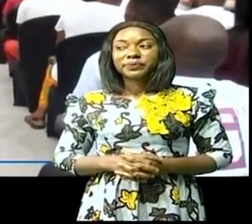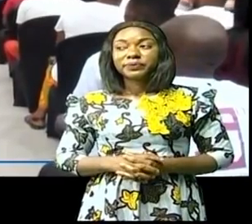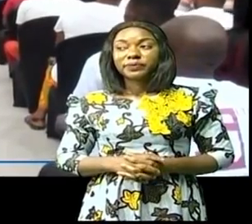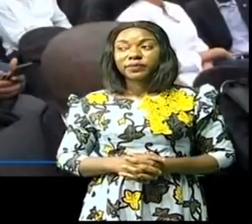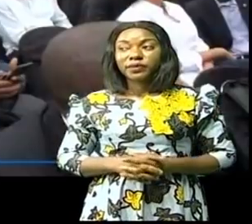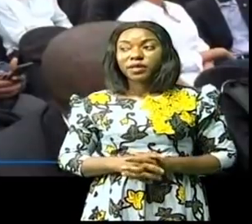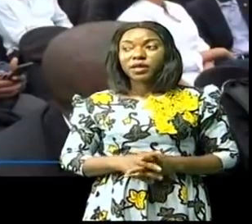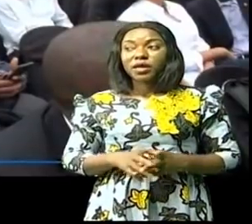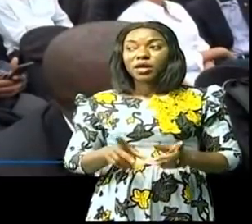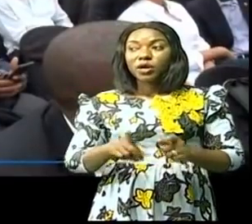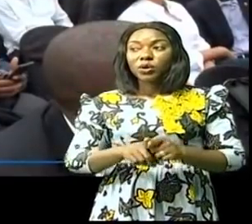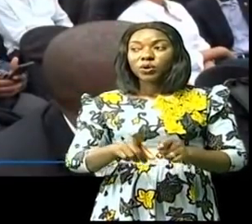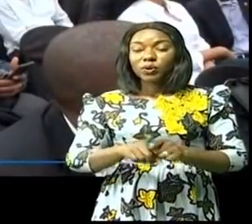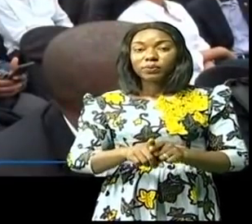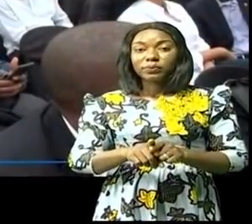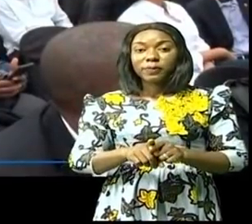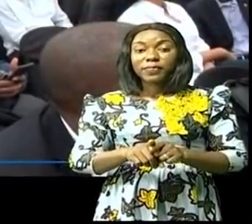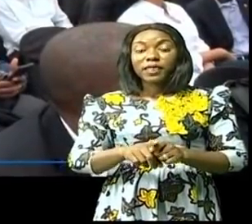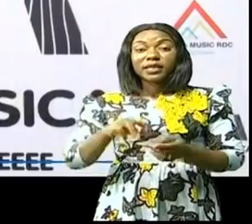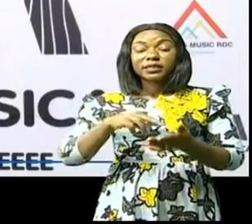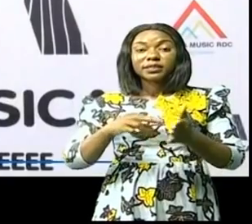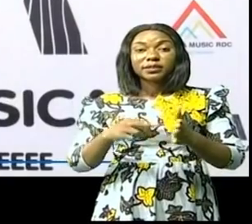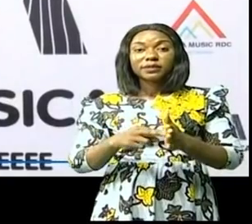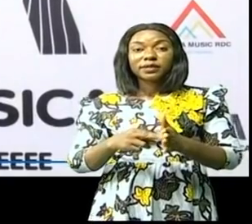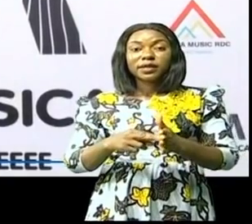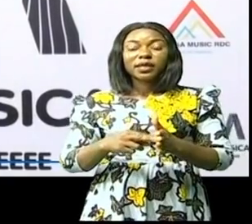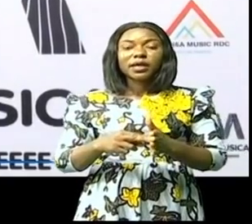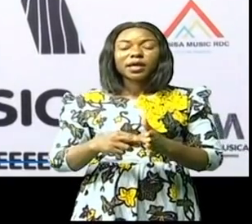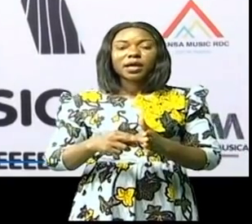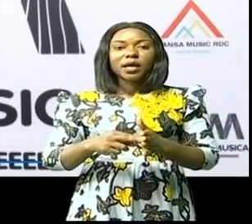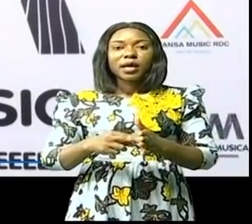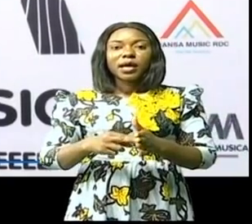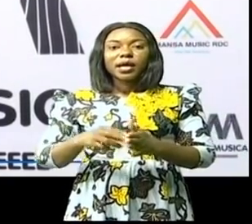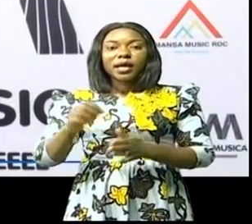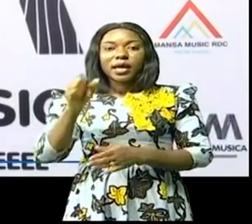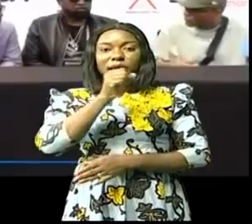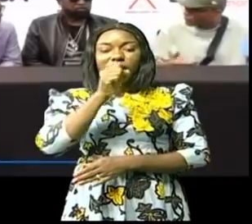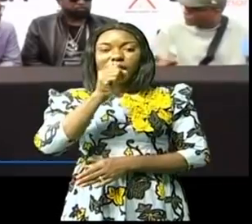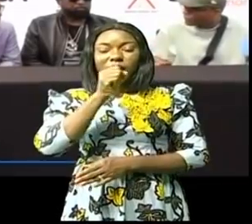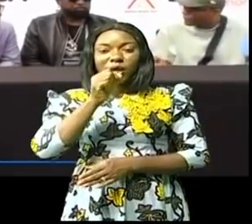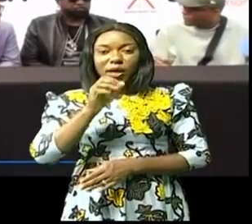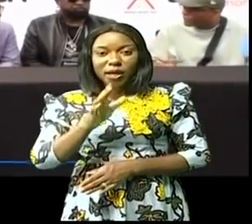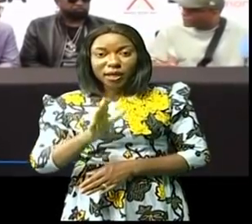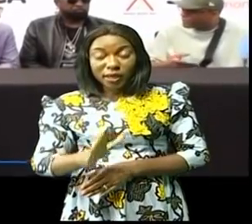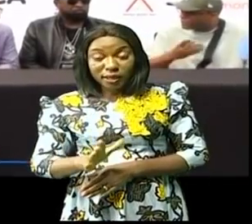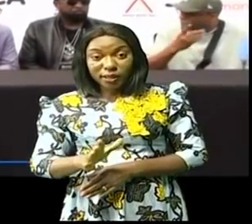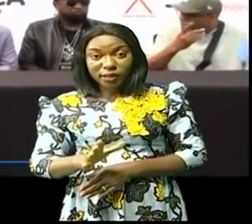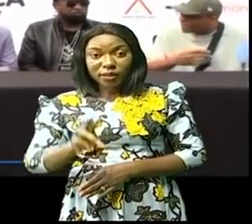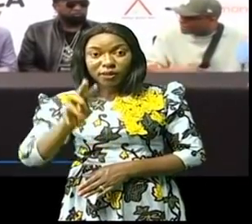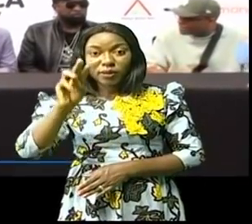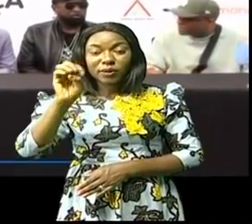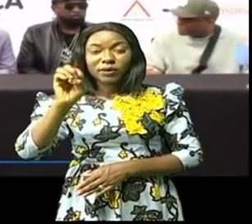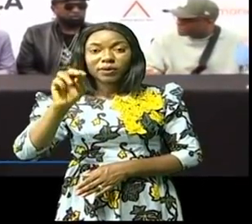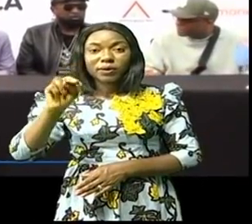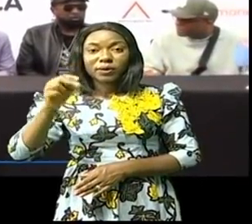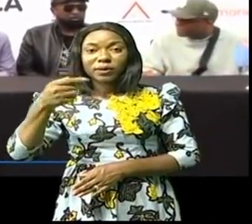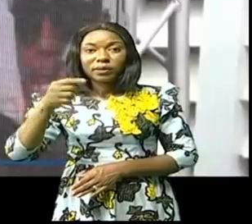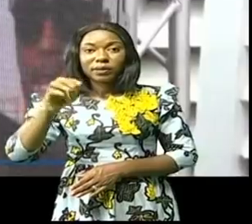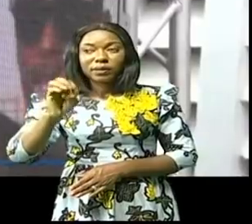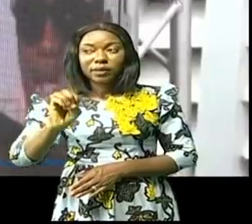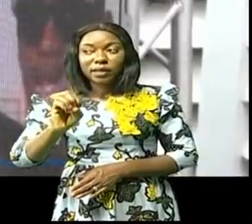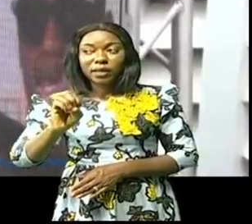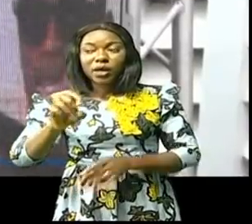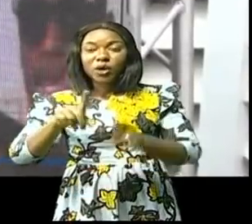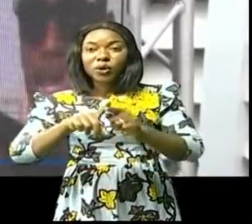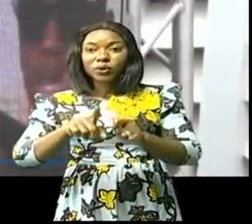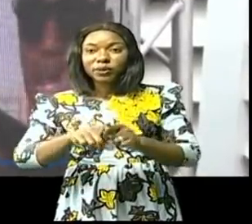C'est comme si les Beatles seraient de retour. Wenge Musica BCBG 4x4 tout terrain au grand complet, refait surface